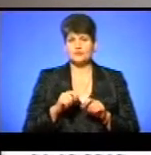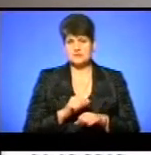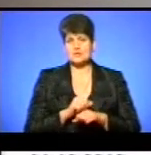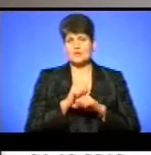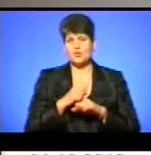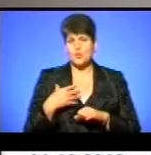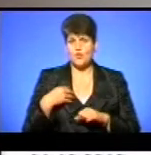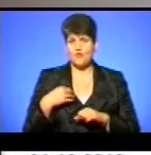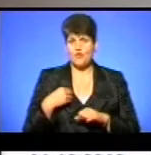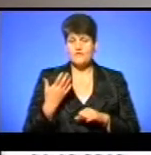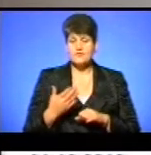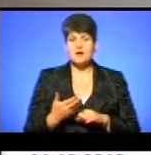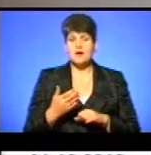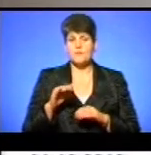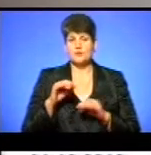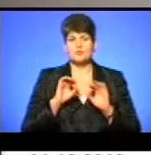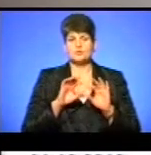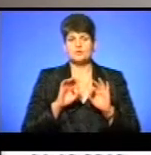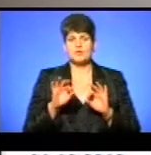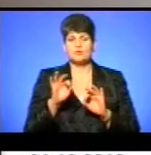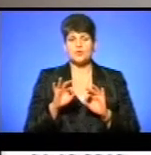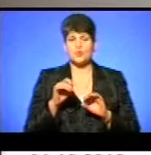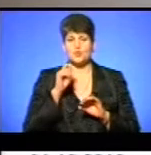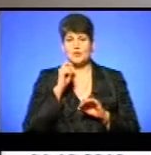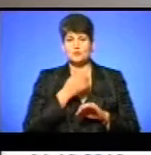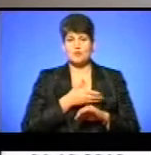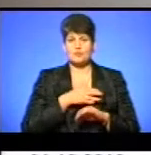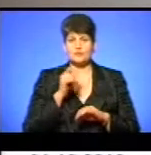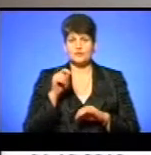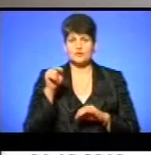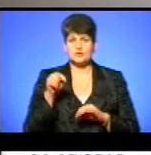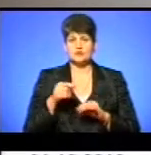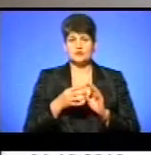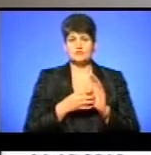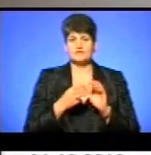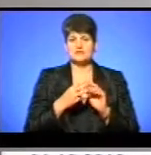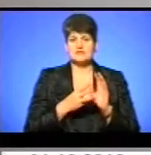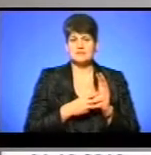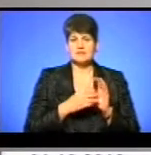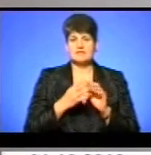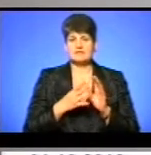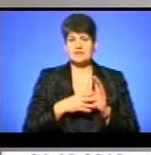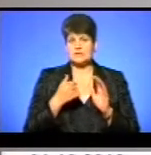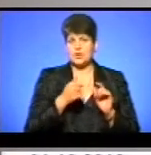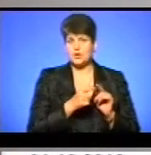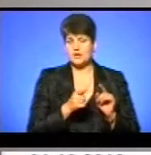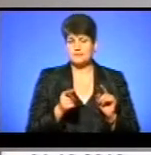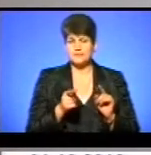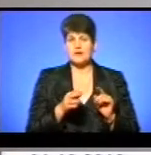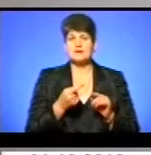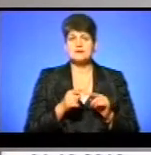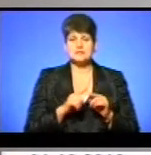і далі розповідається про українсько-польську війну протягом 1918-1919 років. Завдання такого кінопоказу –